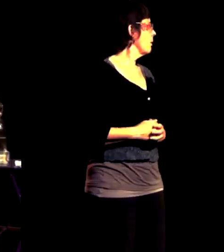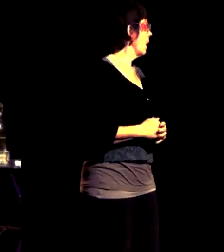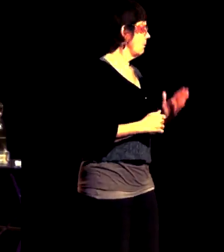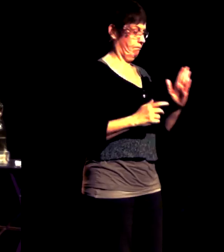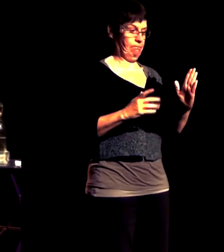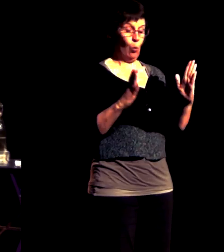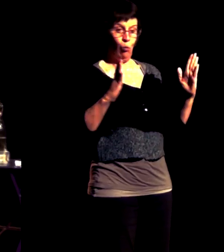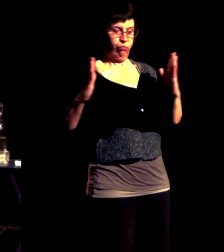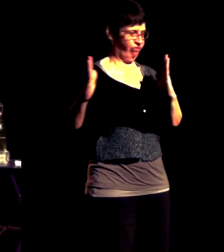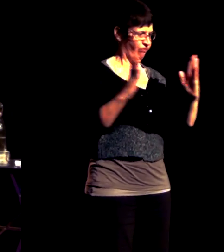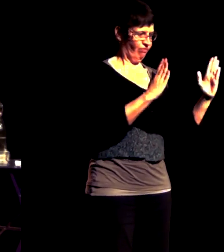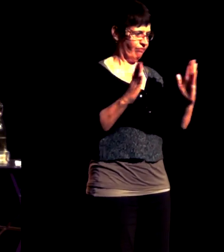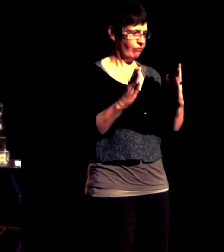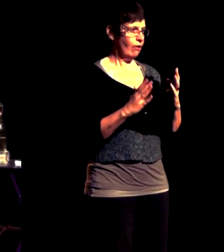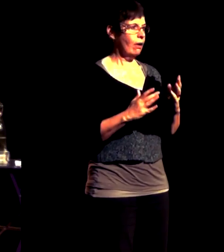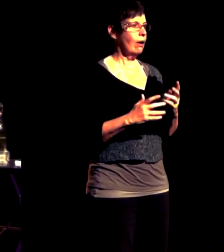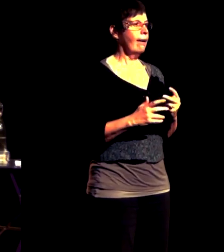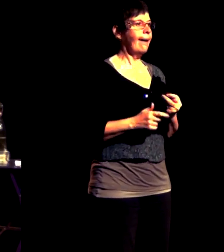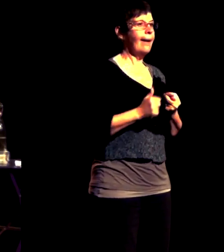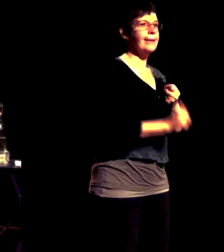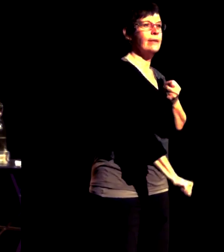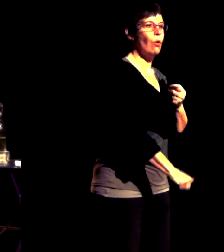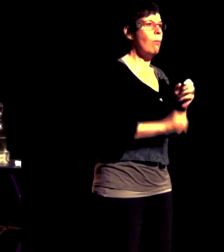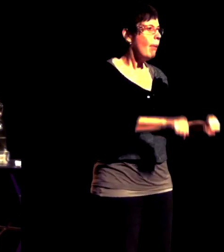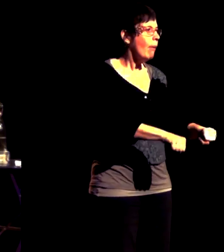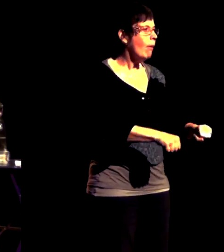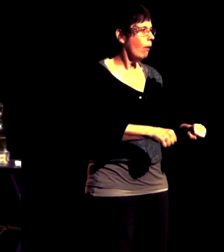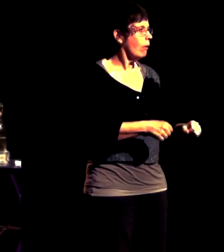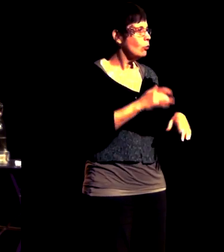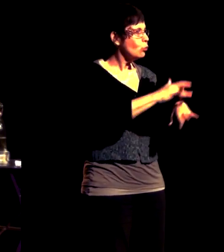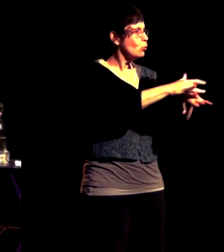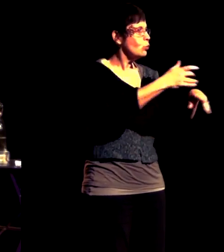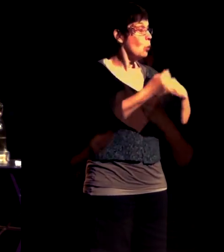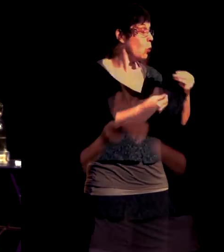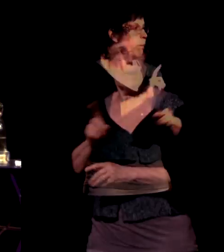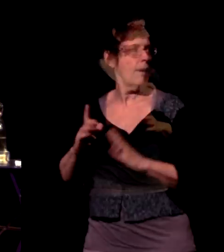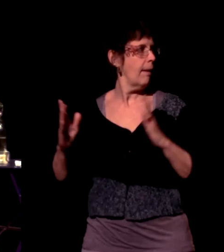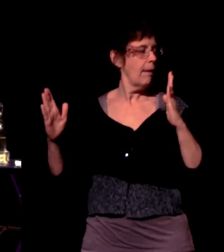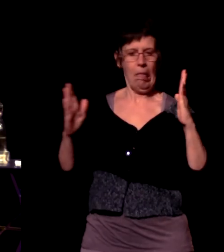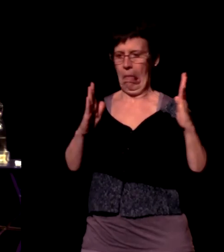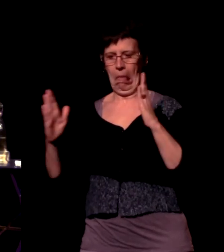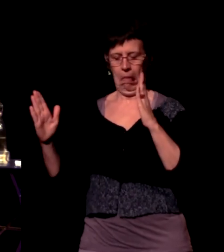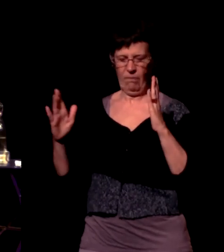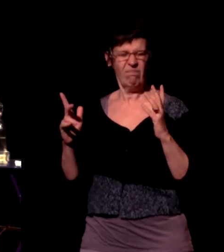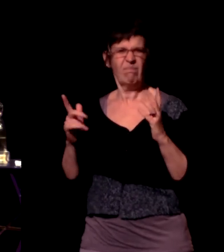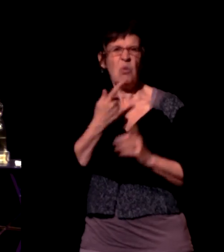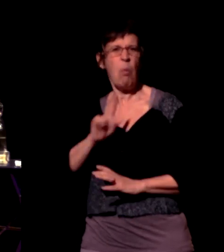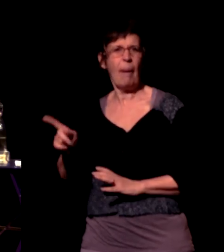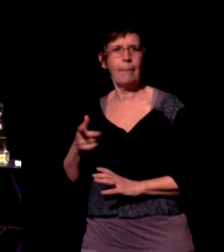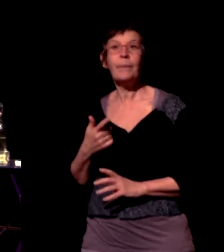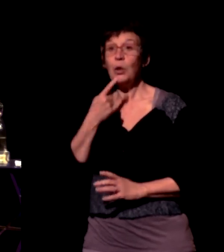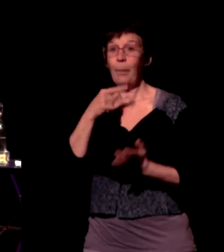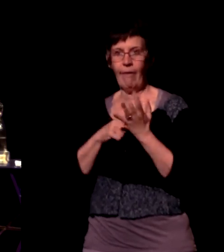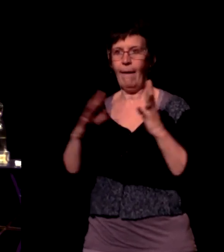l'excision ou de ne pas la pratiquer, c'est égal. Je vois bien que non, c'est pas... Et alors je lui dis, moi j'aime bien cette idée-là, le « nous sommes tous ». Ouais, nous sommes